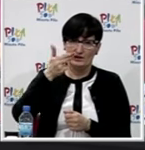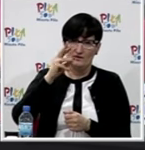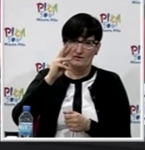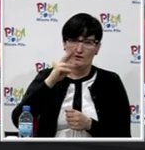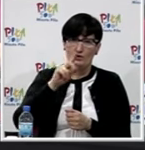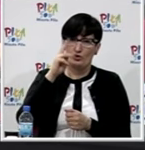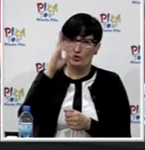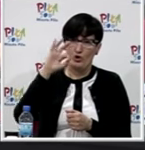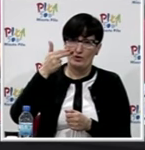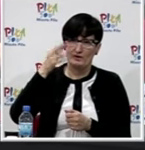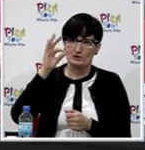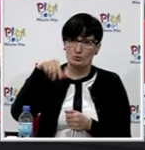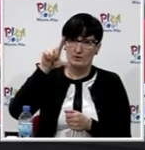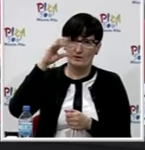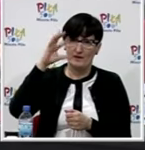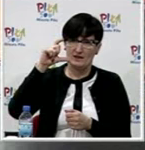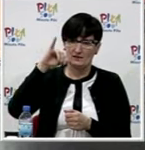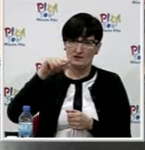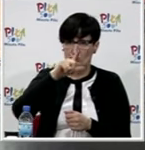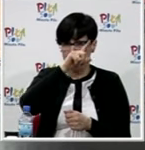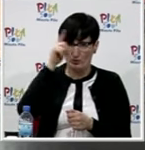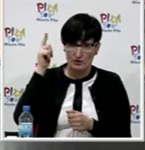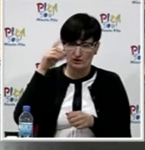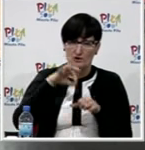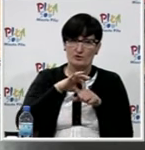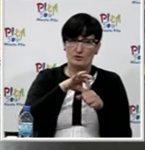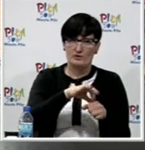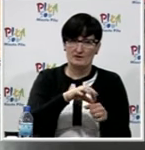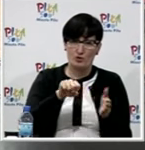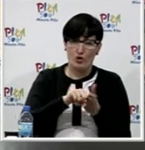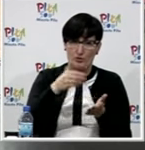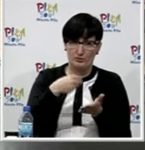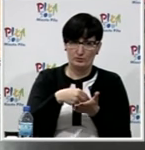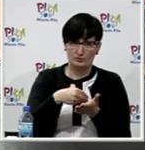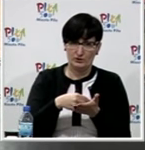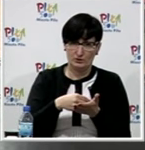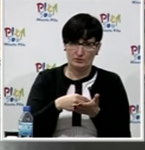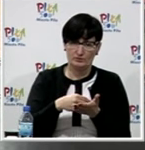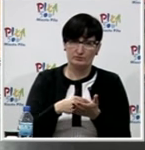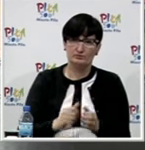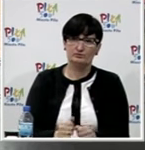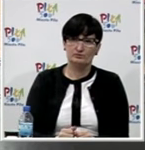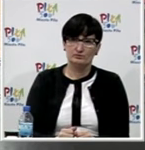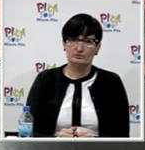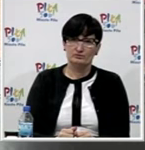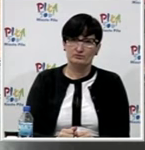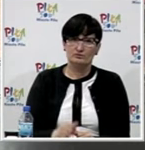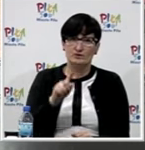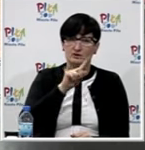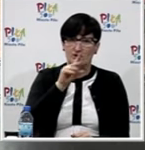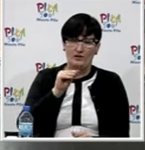przeprowadzonych konsultacji społecznych. Wprowadzamy do budżetu bieżącego roku te małe zadania inwestycyjne zgodnie ze wskazaniem